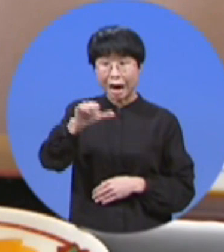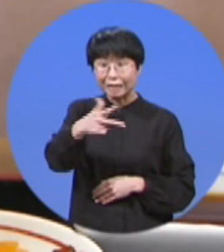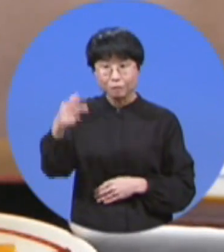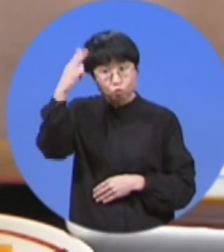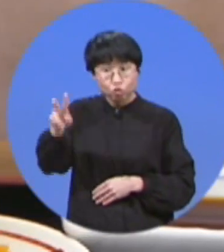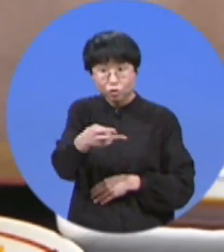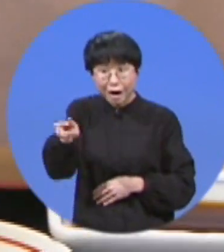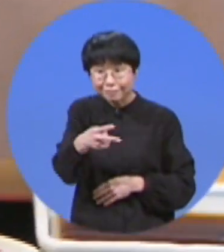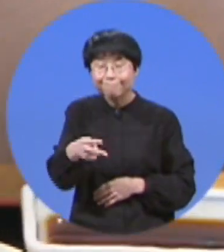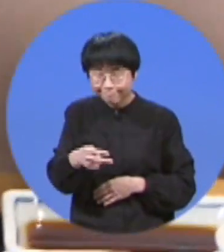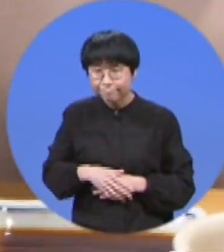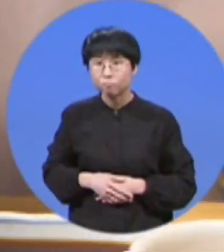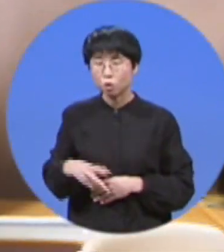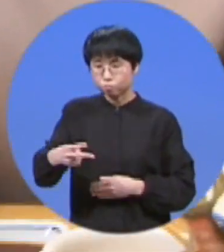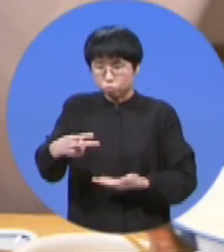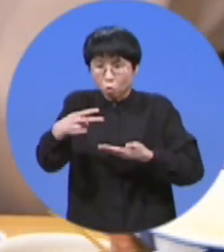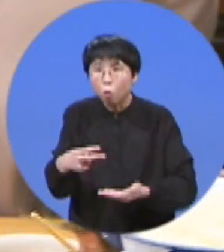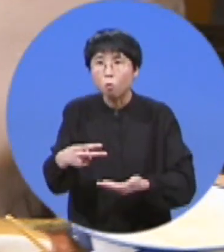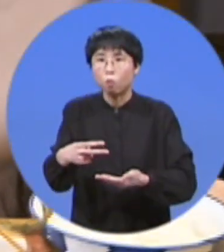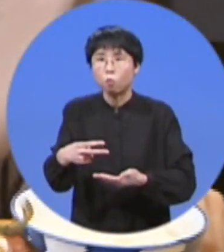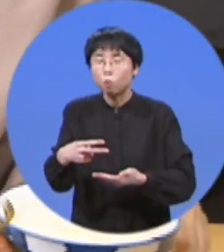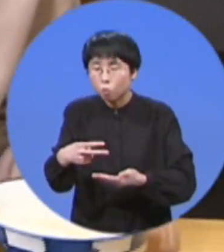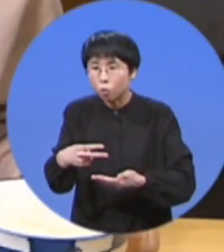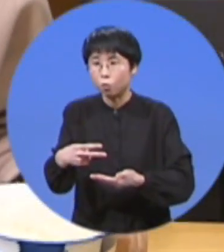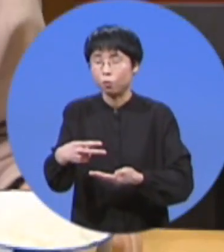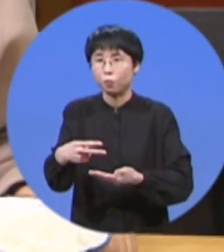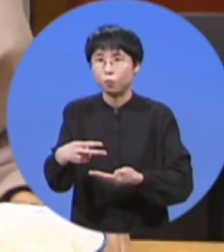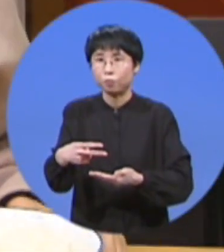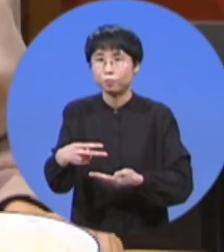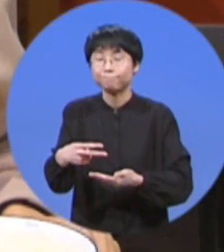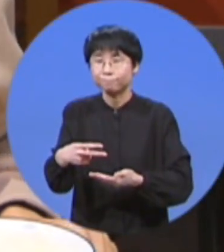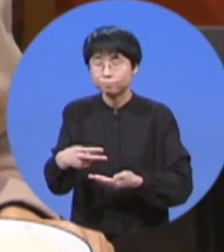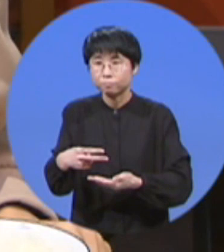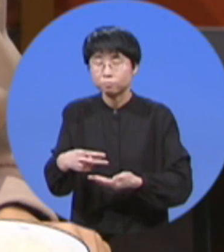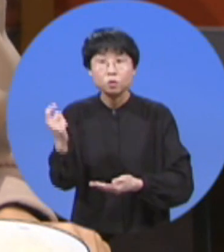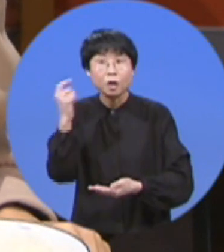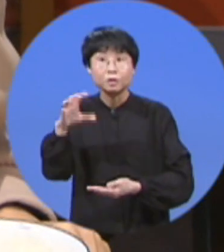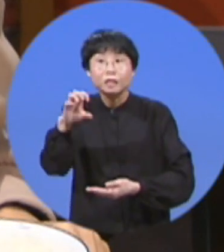ライもいただきます。すごいずっしりしてて重いです。